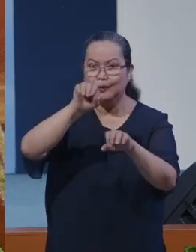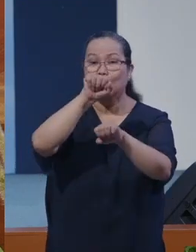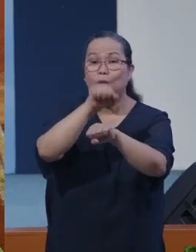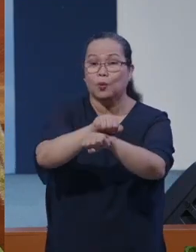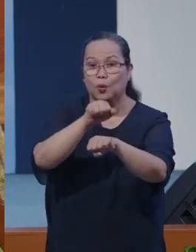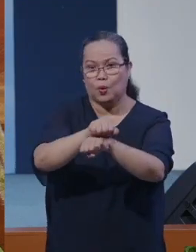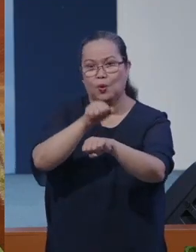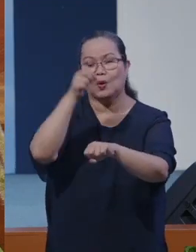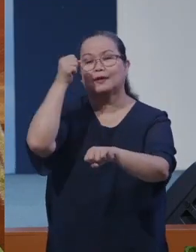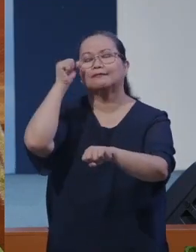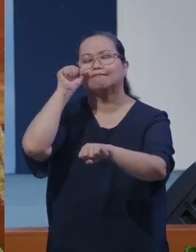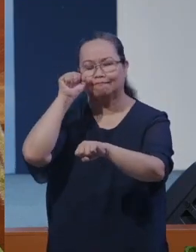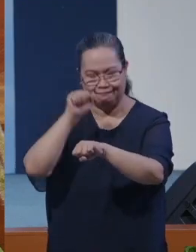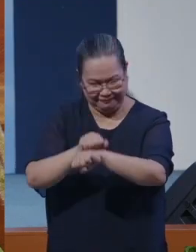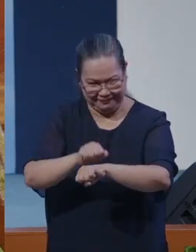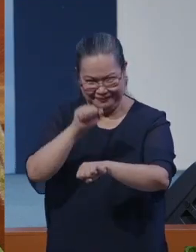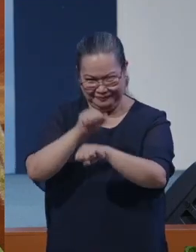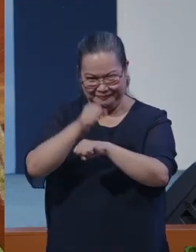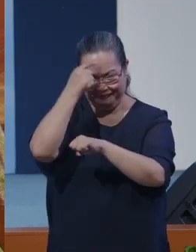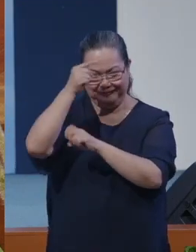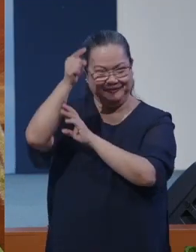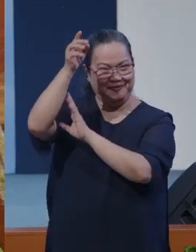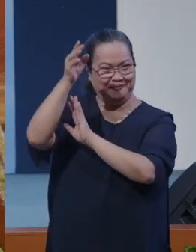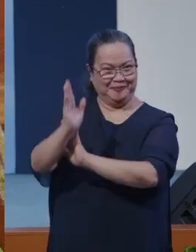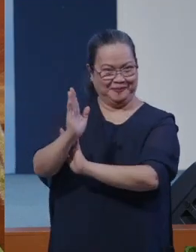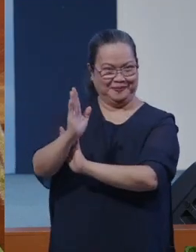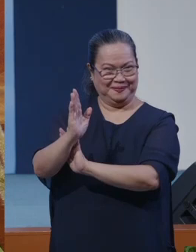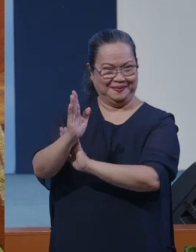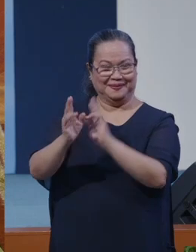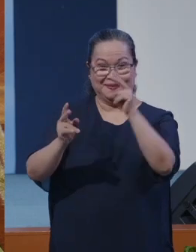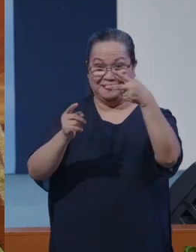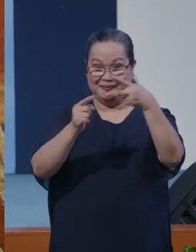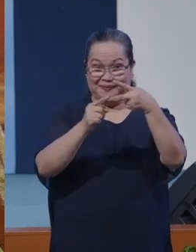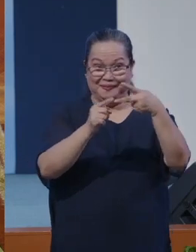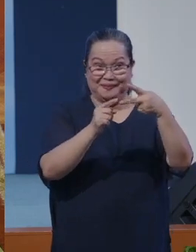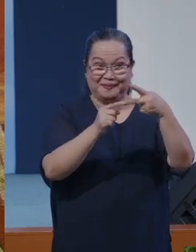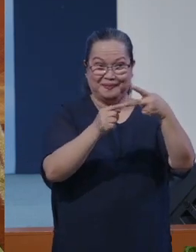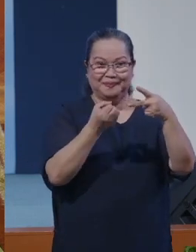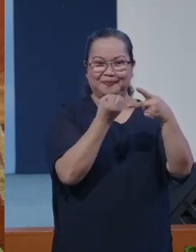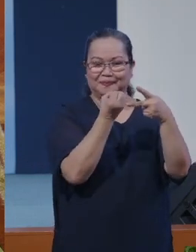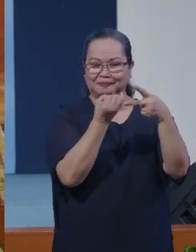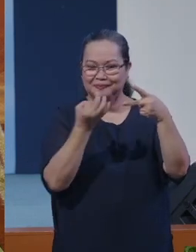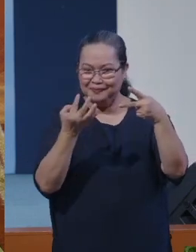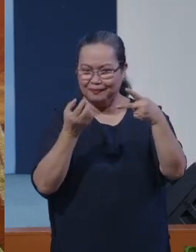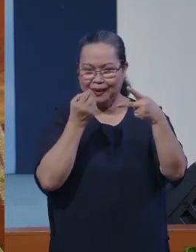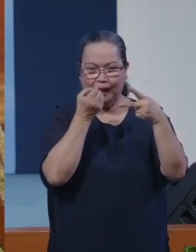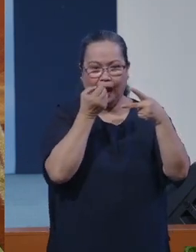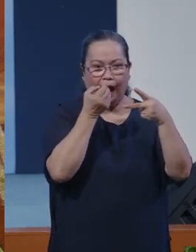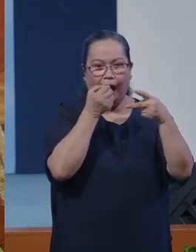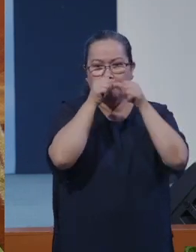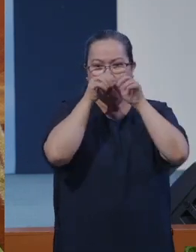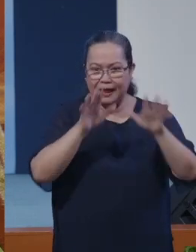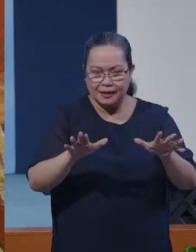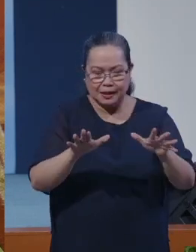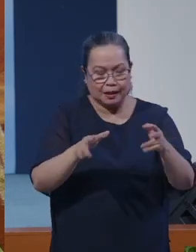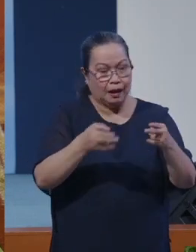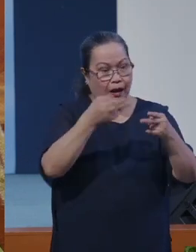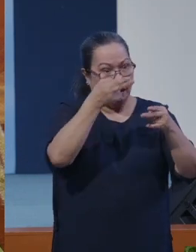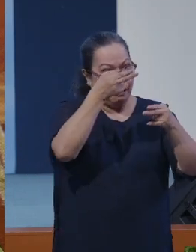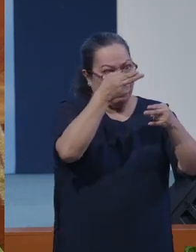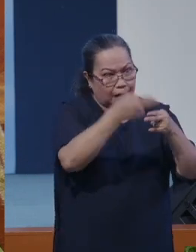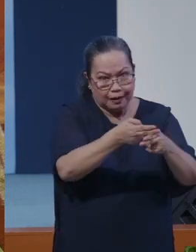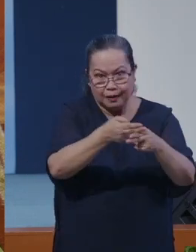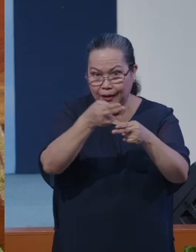hard. Magtrabaho para sa kanya. Pangalawa, bilangin ang lahat niyang biyaya. No? Ang sabi sa